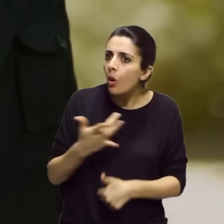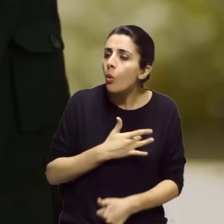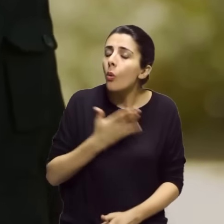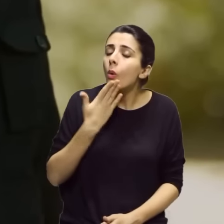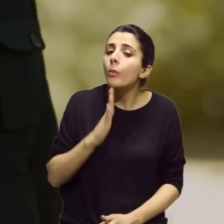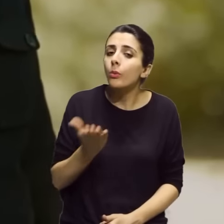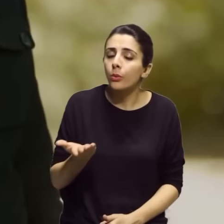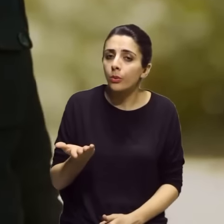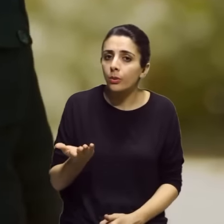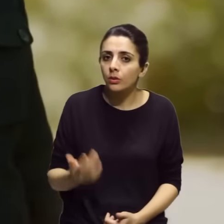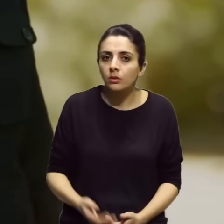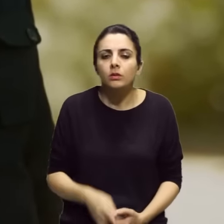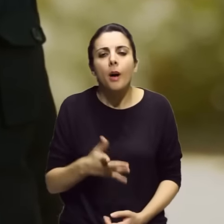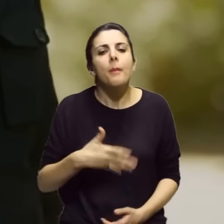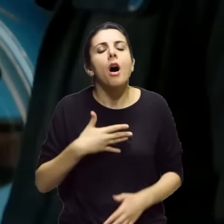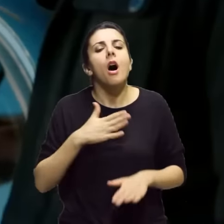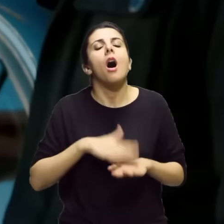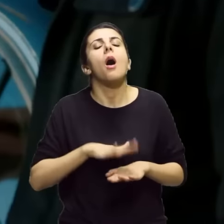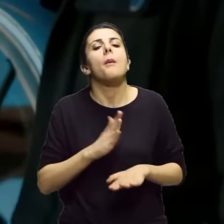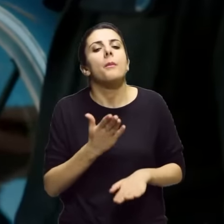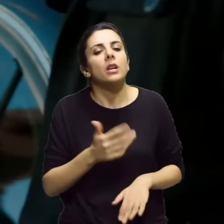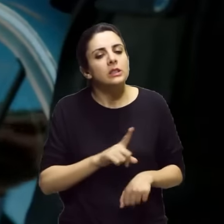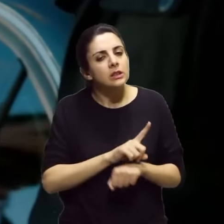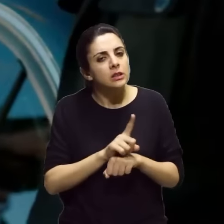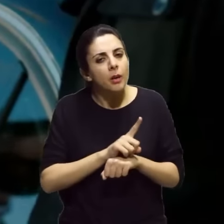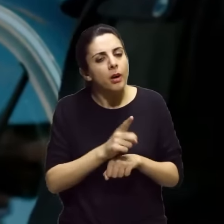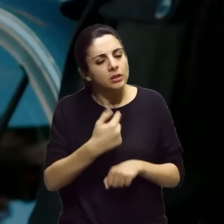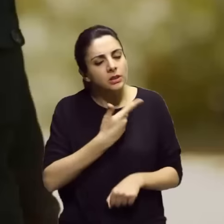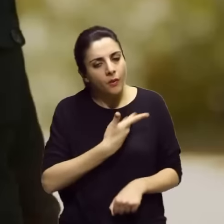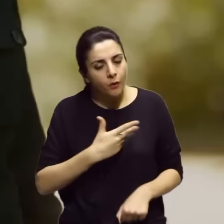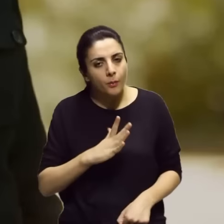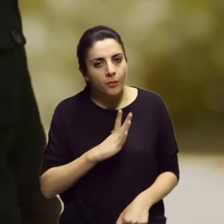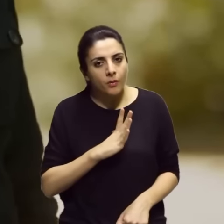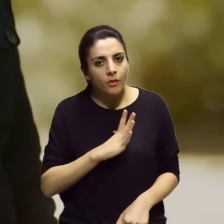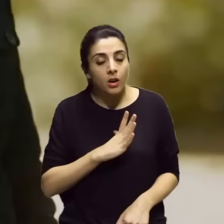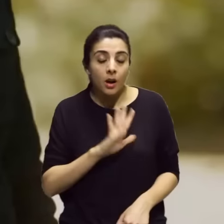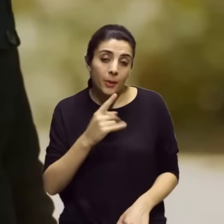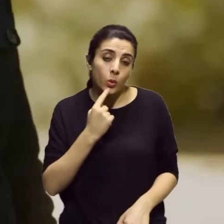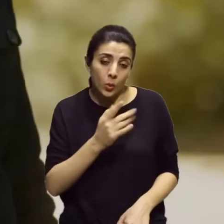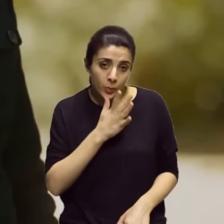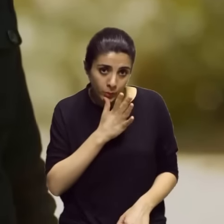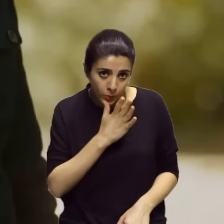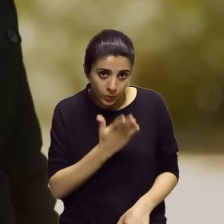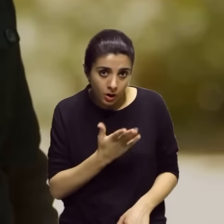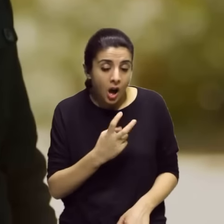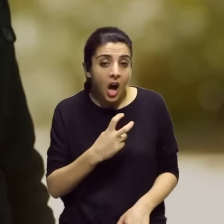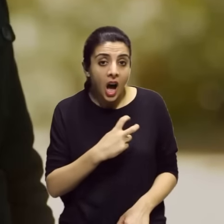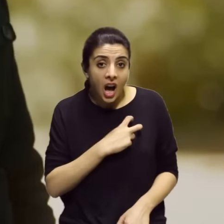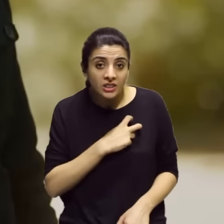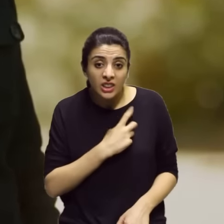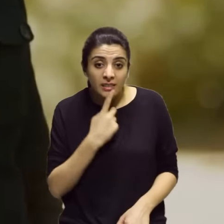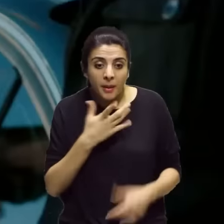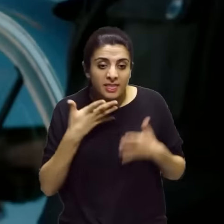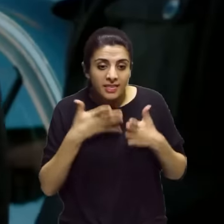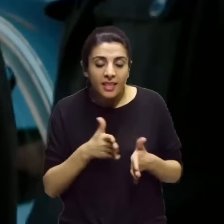musun? Sen merak etme. Zamanla seversin. Hem ne demişler? Aşk nefretten